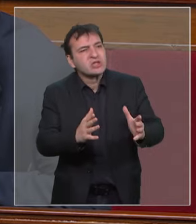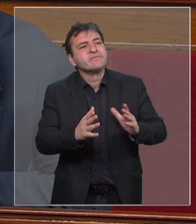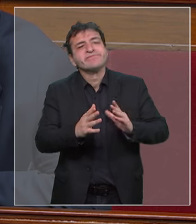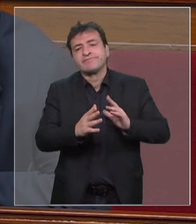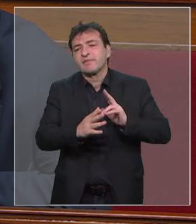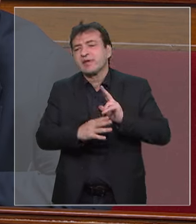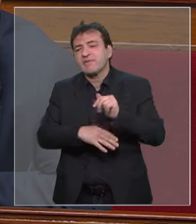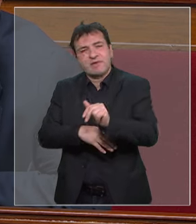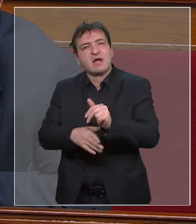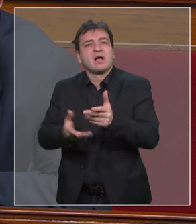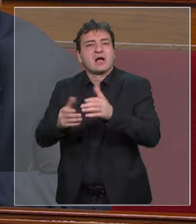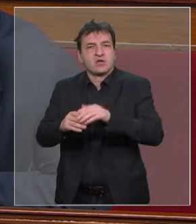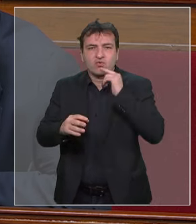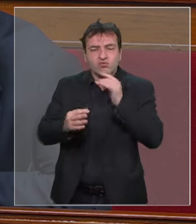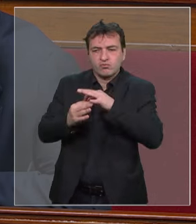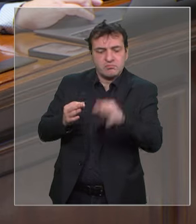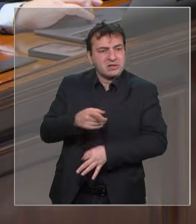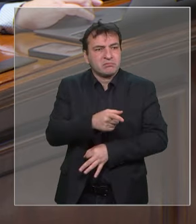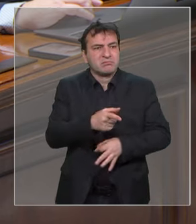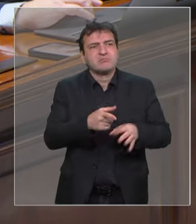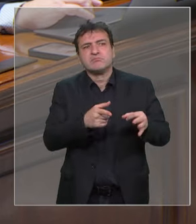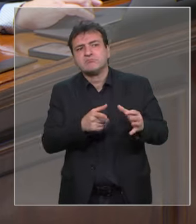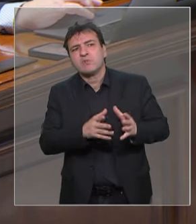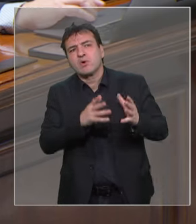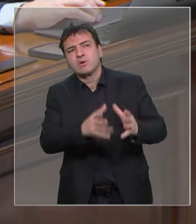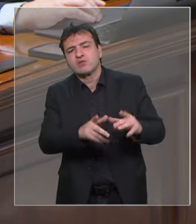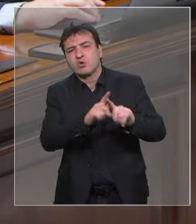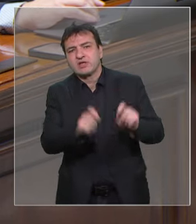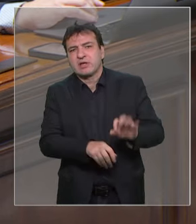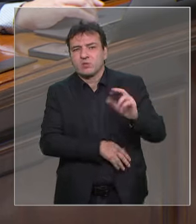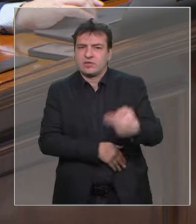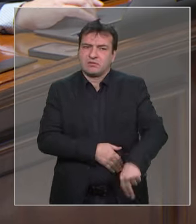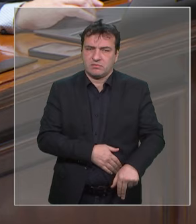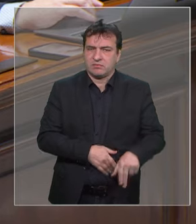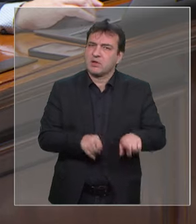novembre et d'avancer dans leur mise en œuvre concrète au bénéfice des populations.